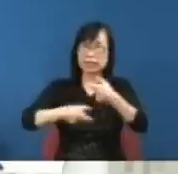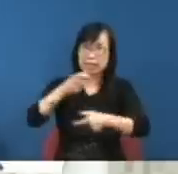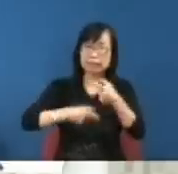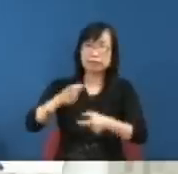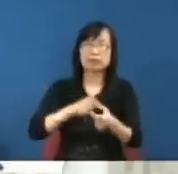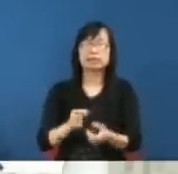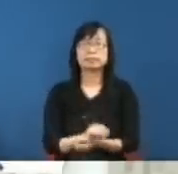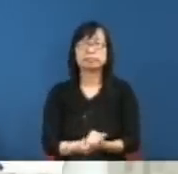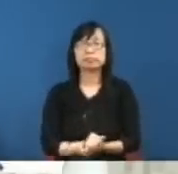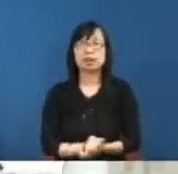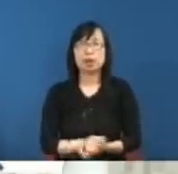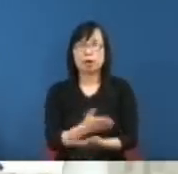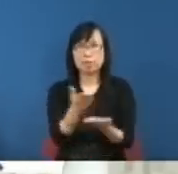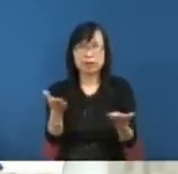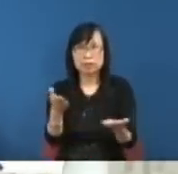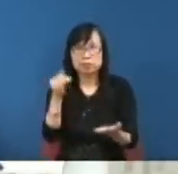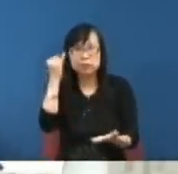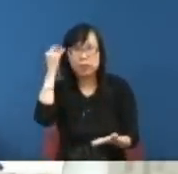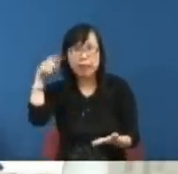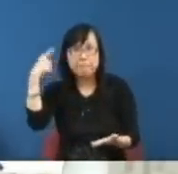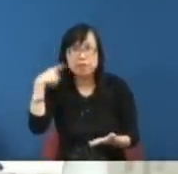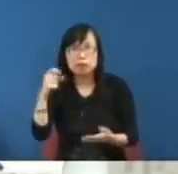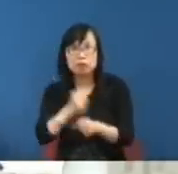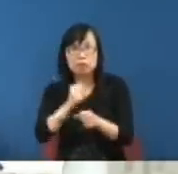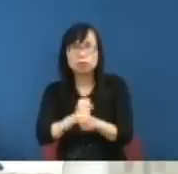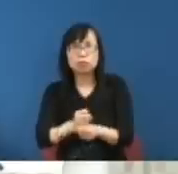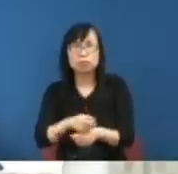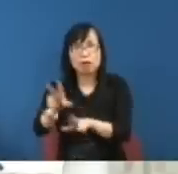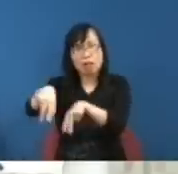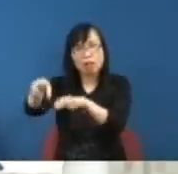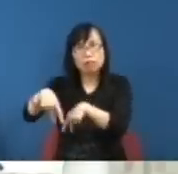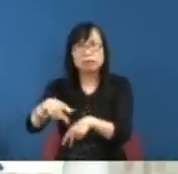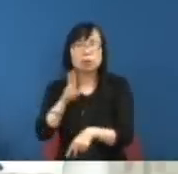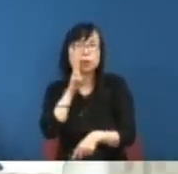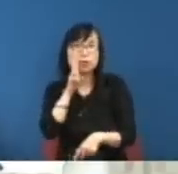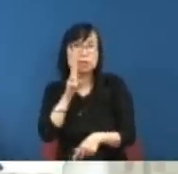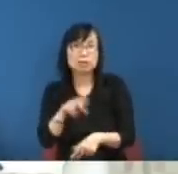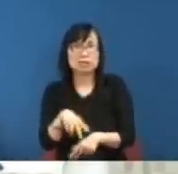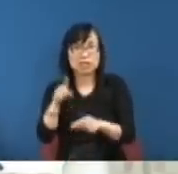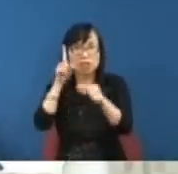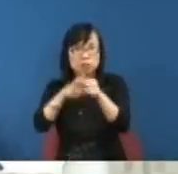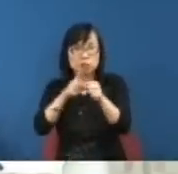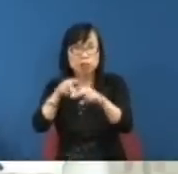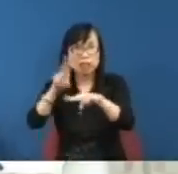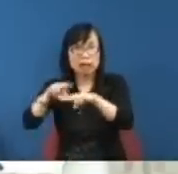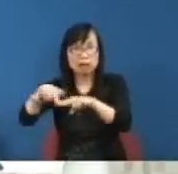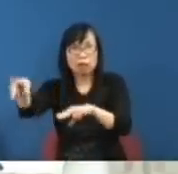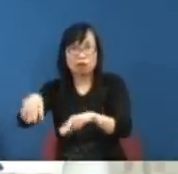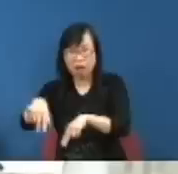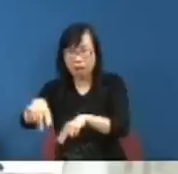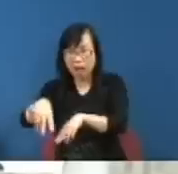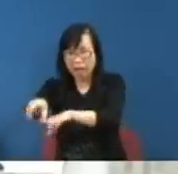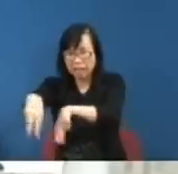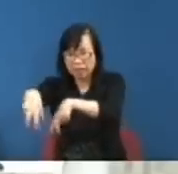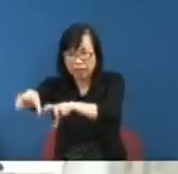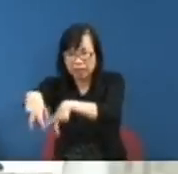意。當然，大家唔好以為喺美國做農業生意好似我哋香呢個中國嘅農夫咁喺幾畝